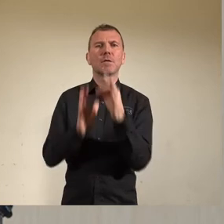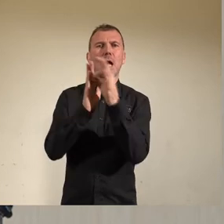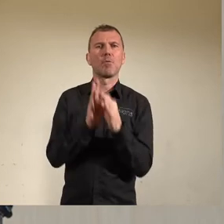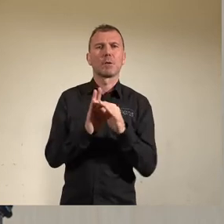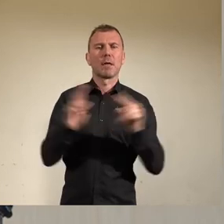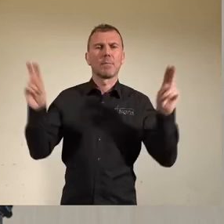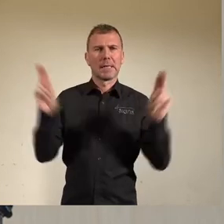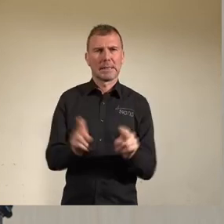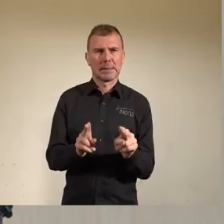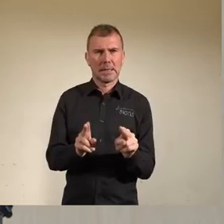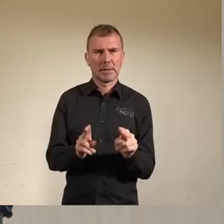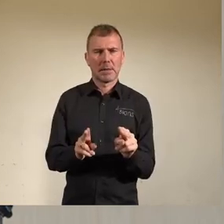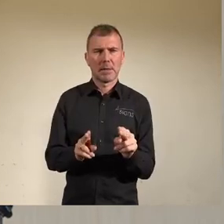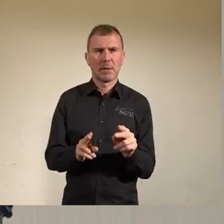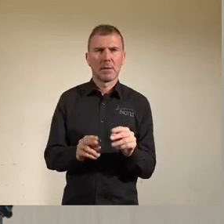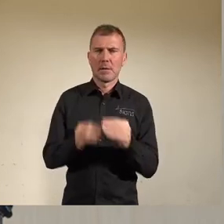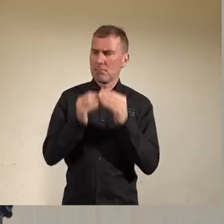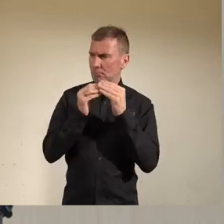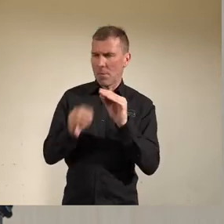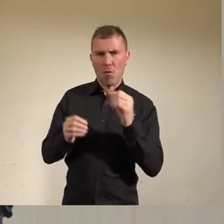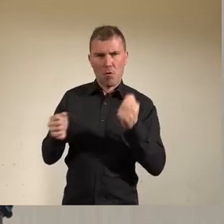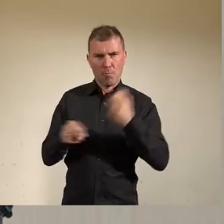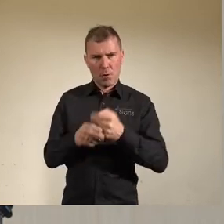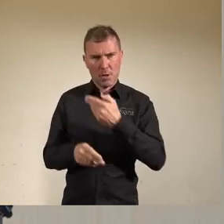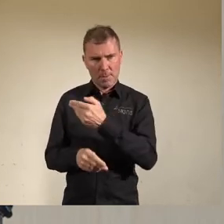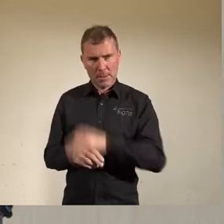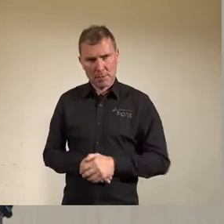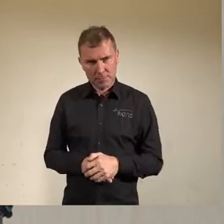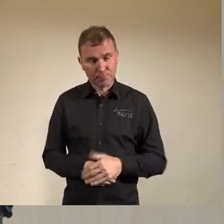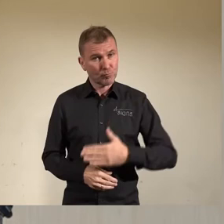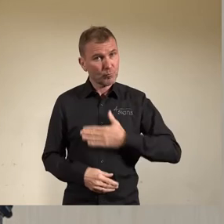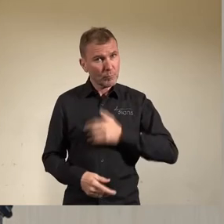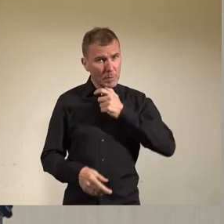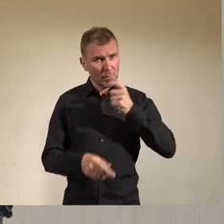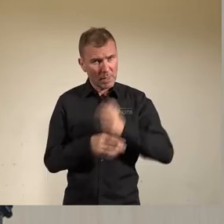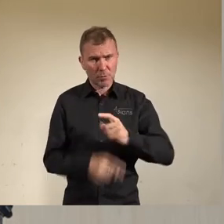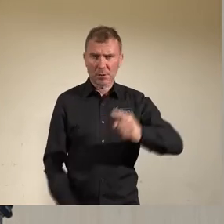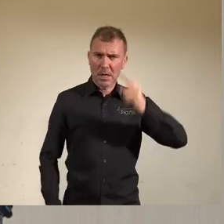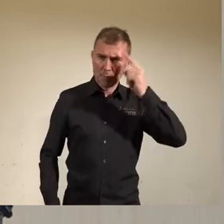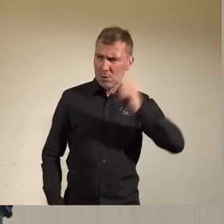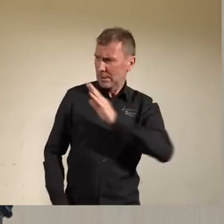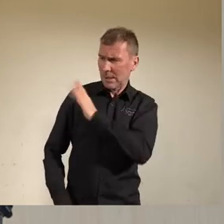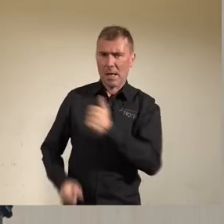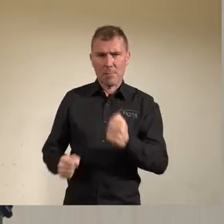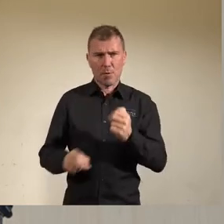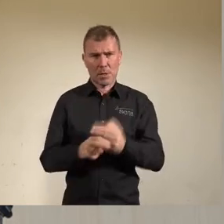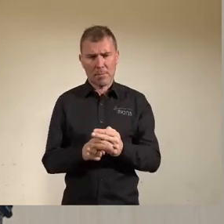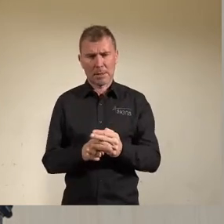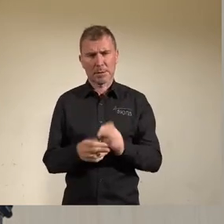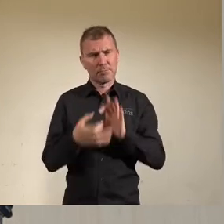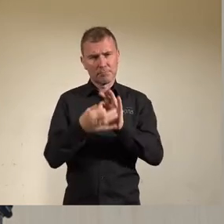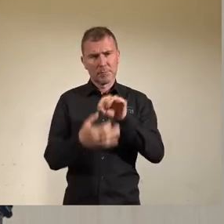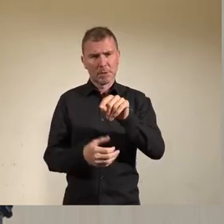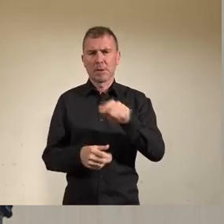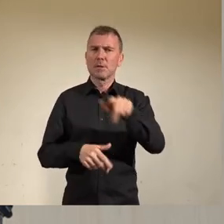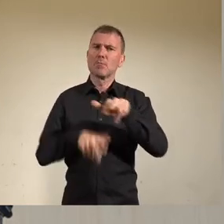Der Appell an den Oberbürgermeister formuliert er weiter: Unsere Verantwortung und ganz bewusst Ihrer, Herr Oberbürgermeister, liegt darin,